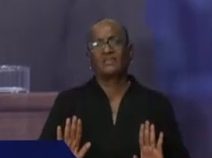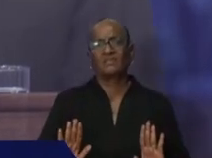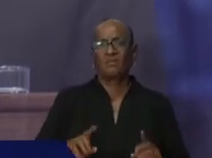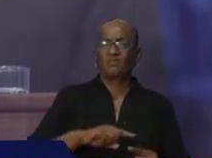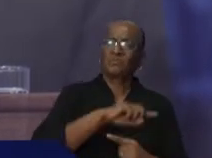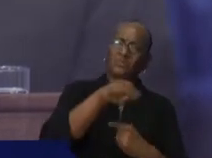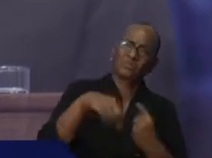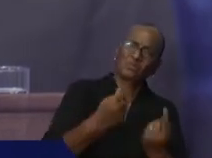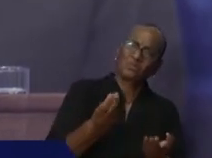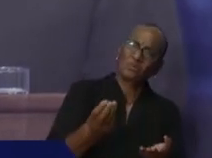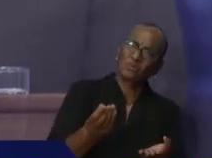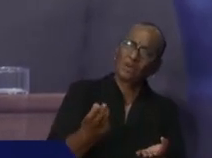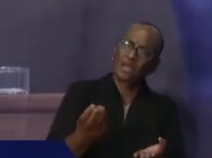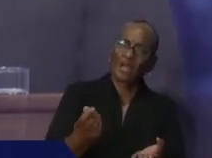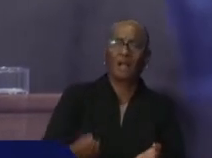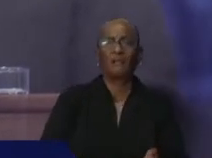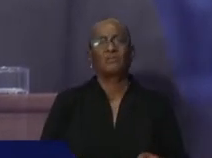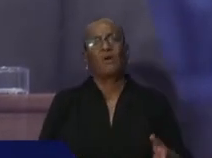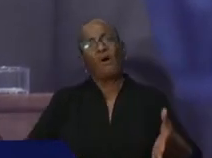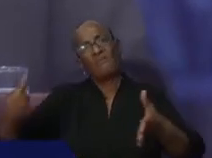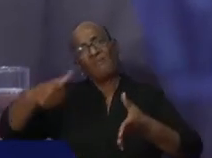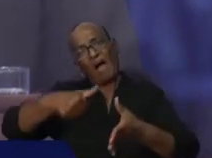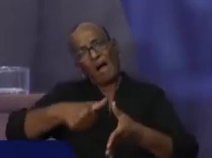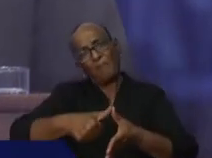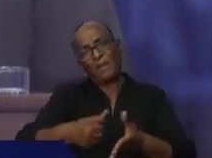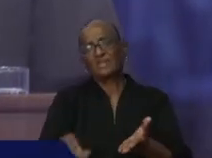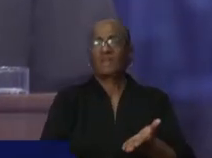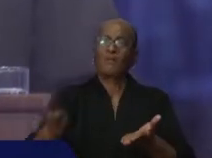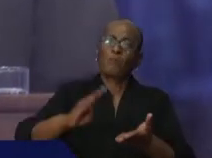of het aanpassen moet zijn van belastingschijven,